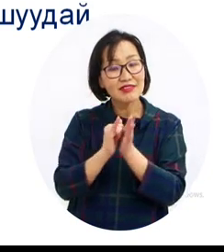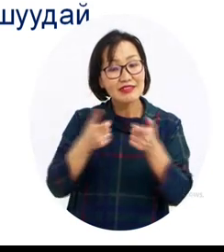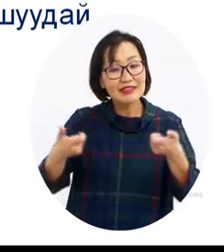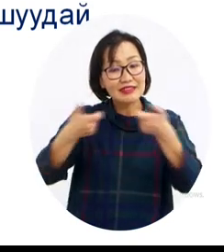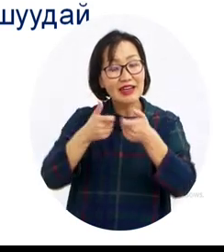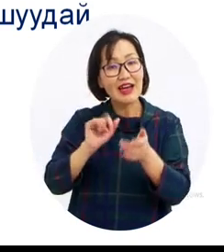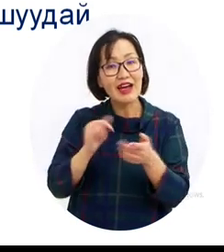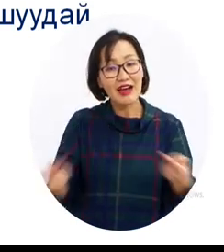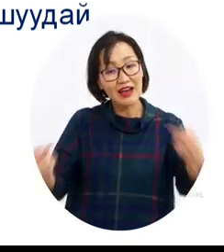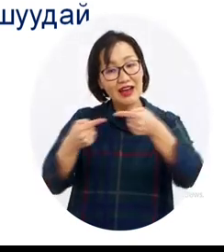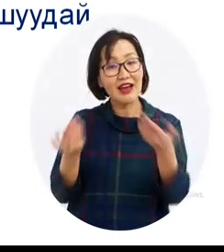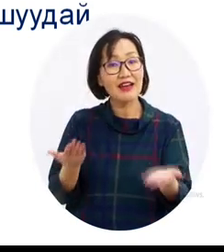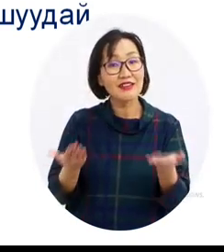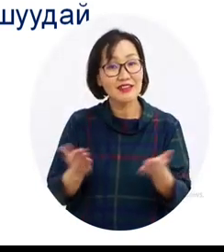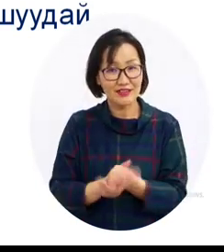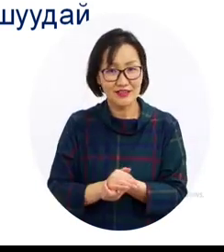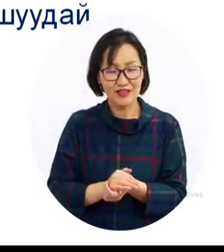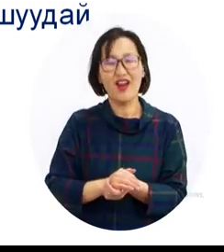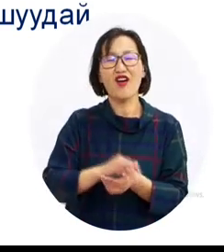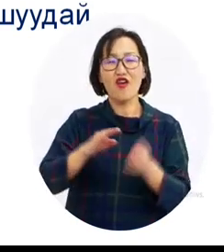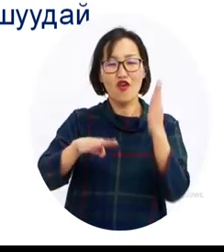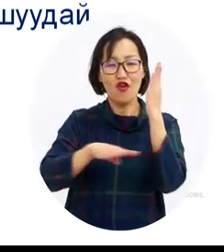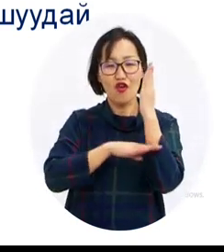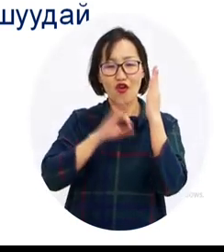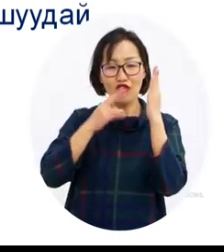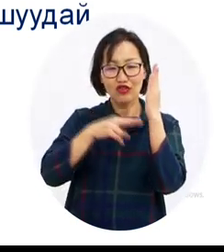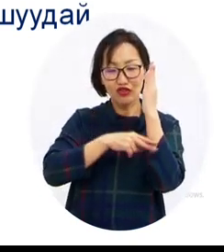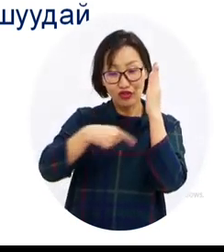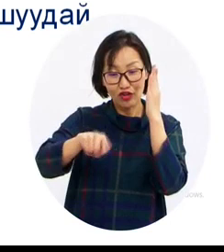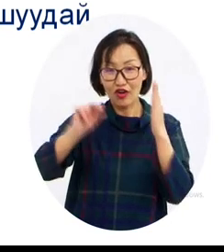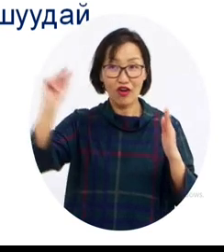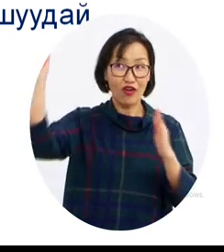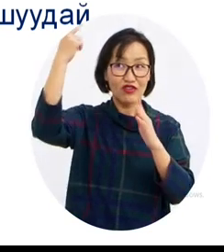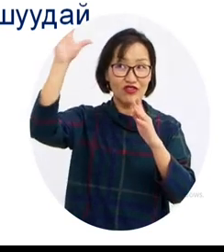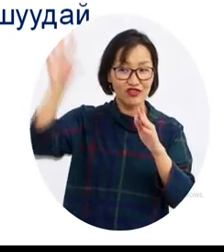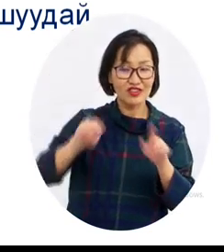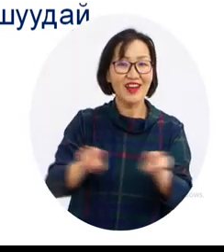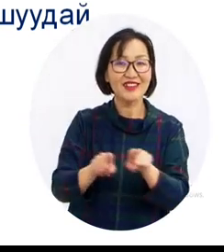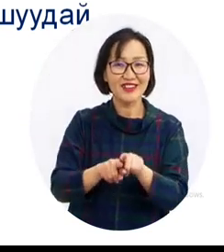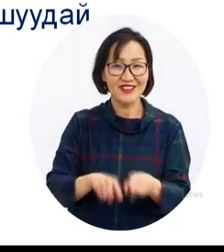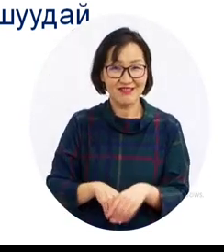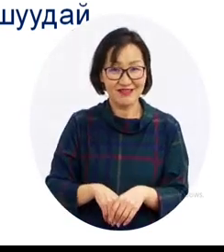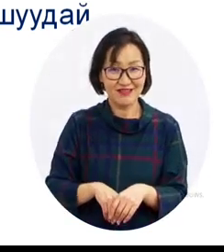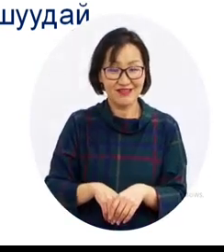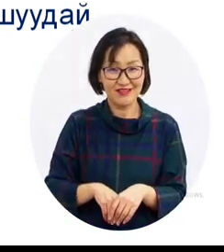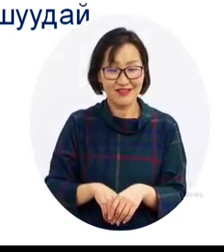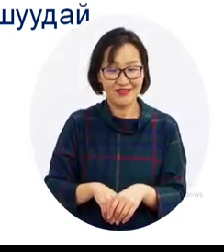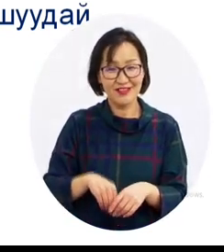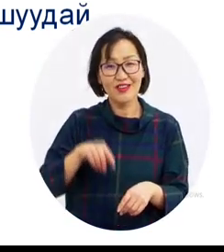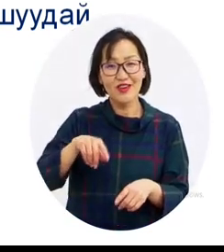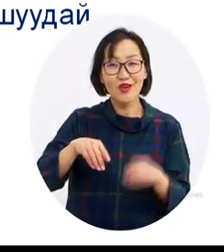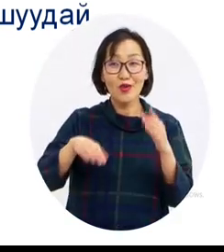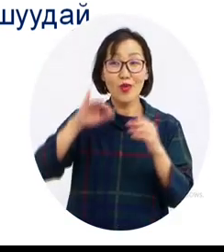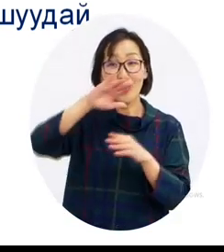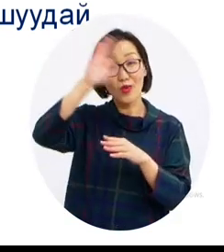хэл зүтгтэй таарах бол за багш нь юу гэсэн байна? Өдрийн од шиг гэдэгтэй холбосон байна. Өдрийн од шиг гэдэг нь за